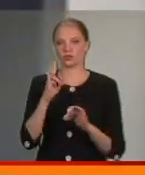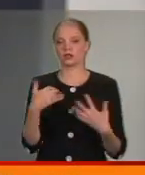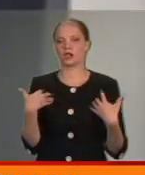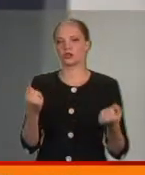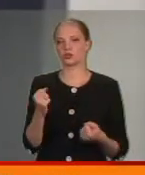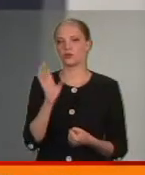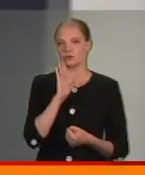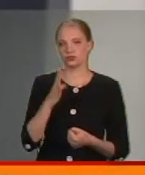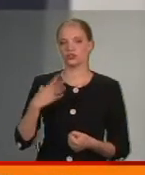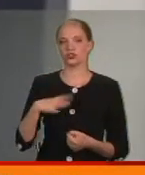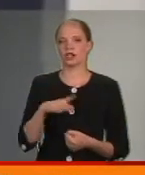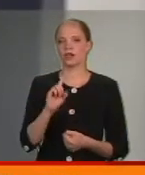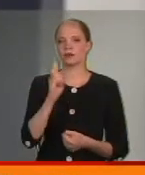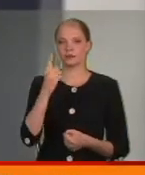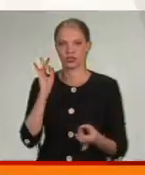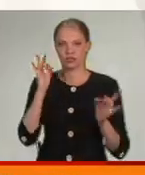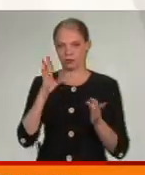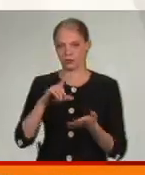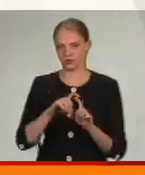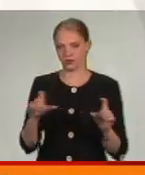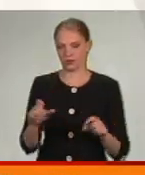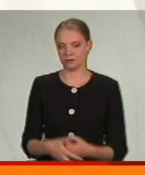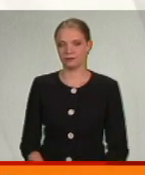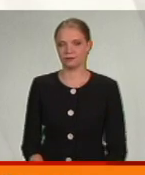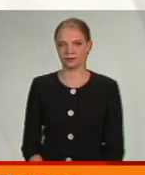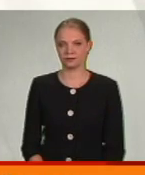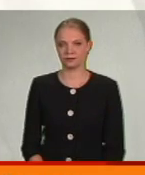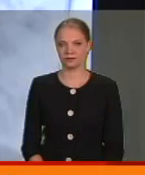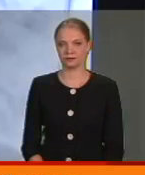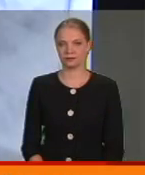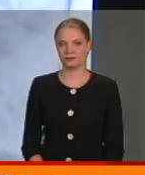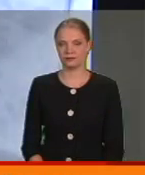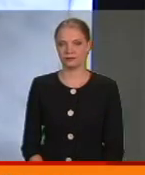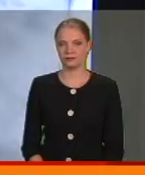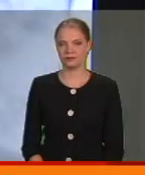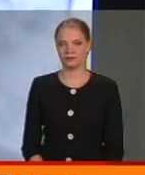здорову Полінку чекає перший дзвоник у школі. Євгенія Токар, Олександр Альбінський, програма «Вікна» СТБ.